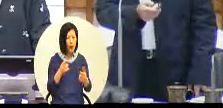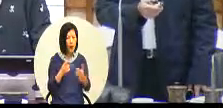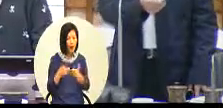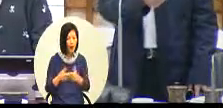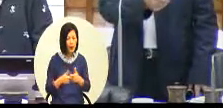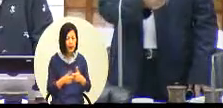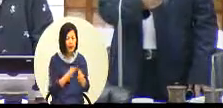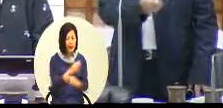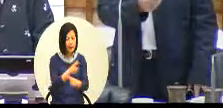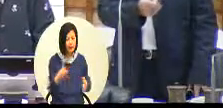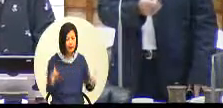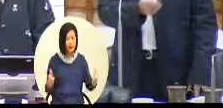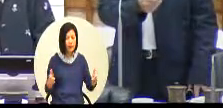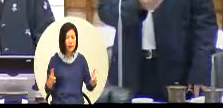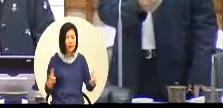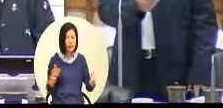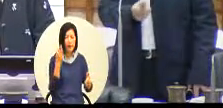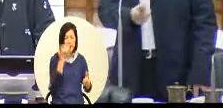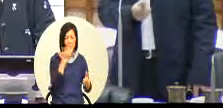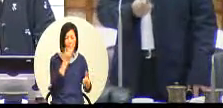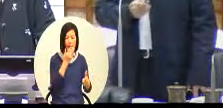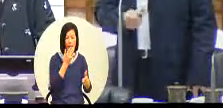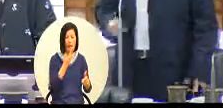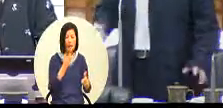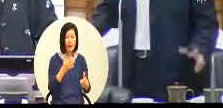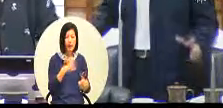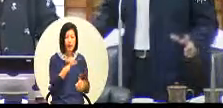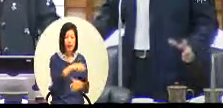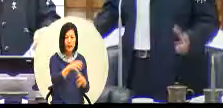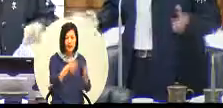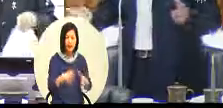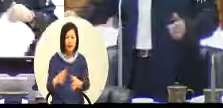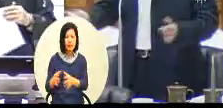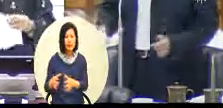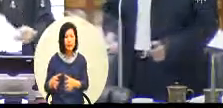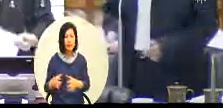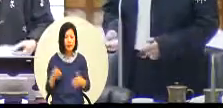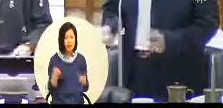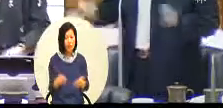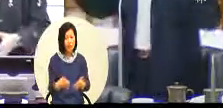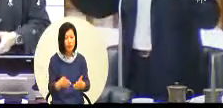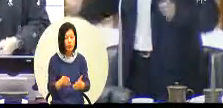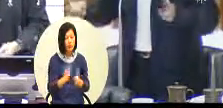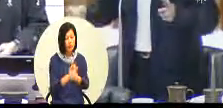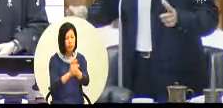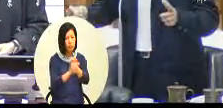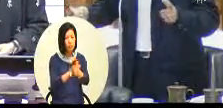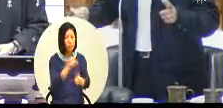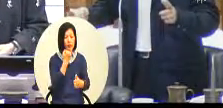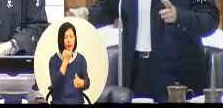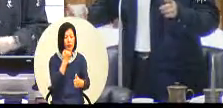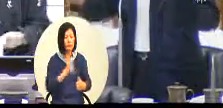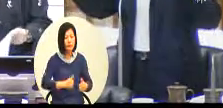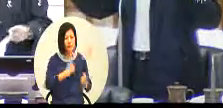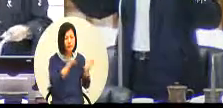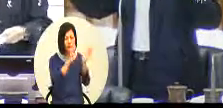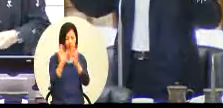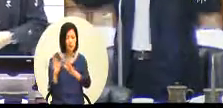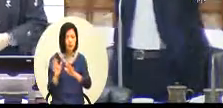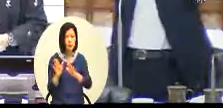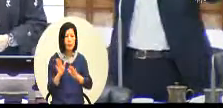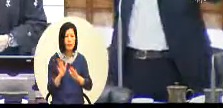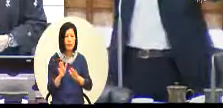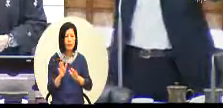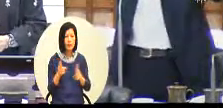及周遭的一个美化的这个一些工程都可以再推动啊。实质上的一个我们